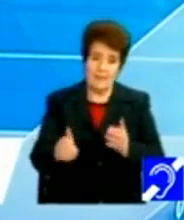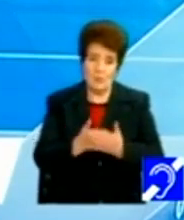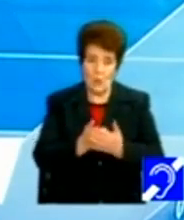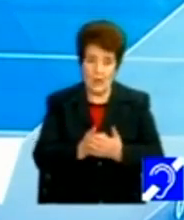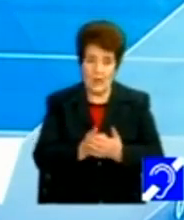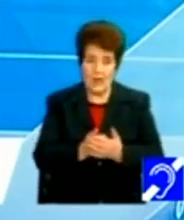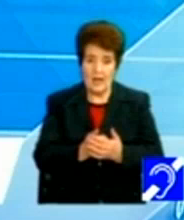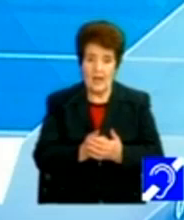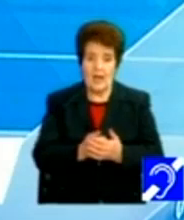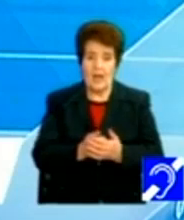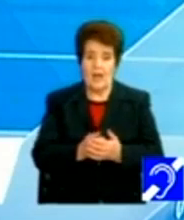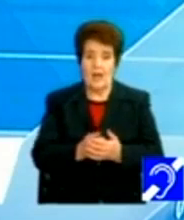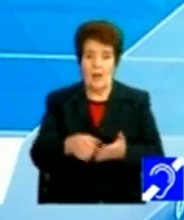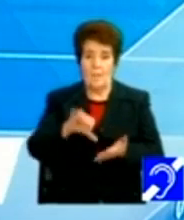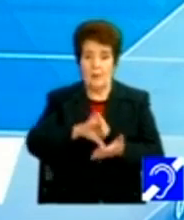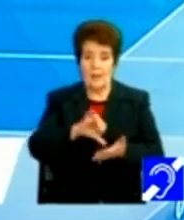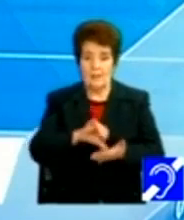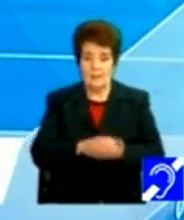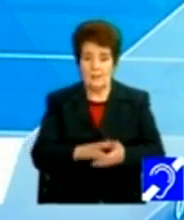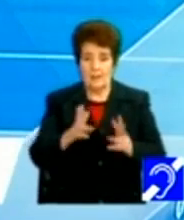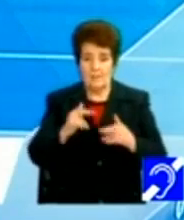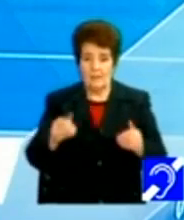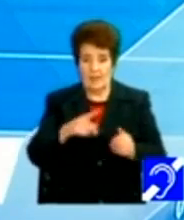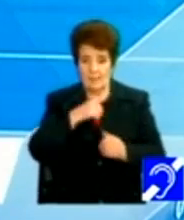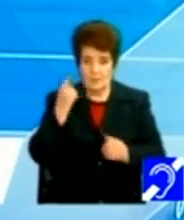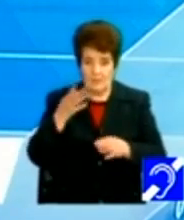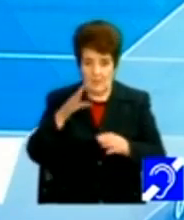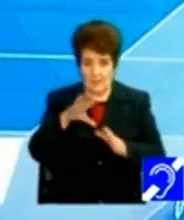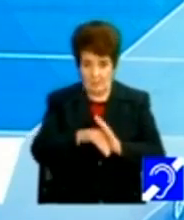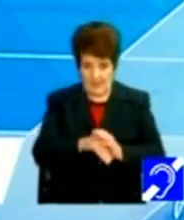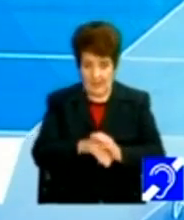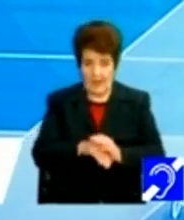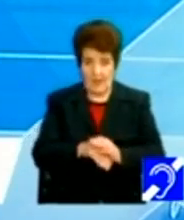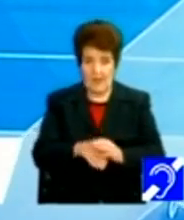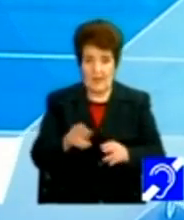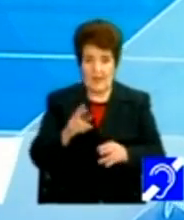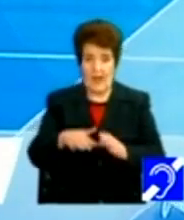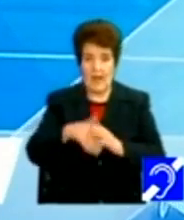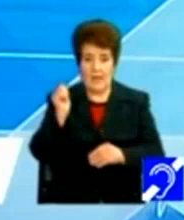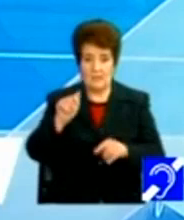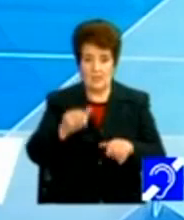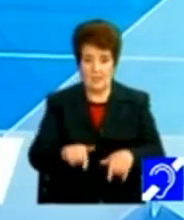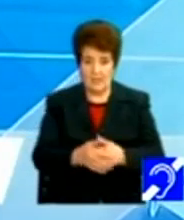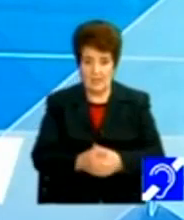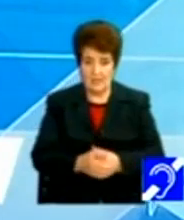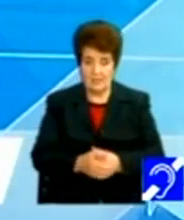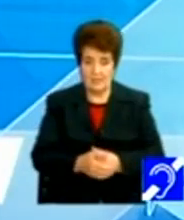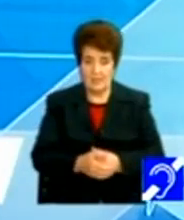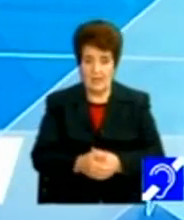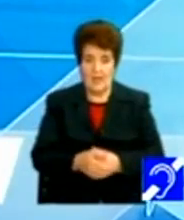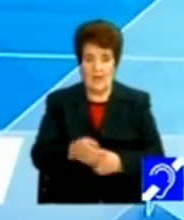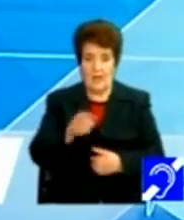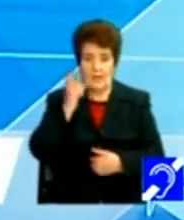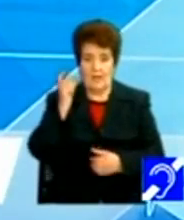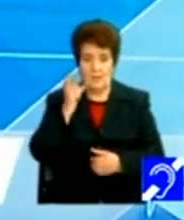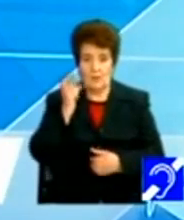această prezență tot mai crescută a Federației Ruse, implicare în alegerile de aici, ceea ce îl determină pe domnul Chirtoacă, înțeleg,